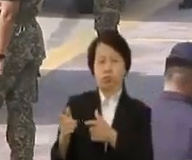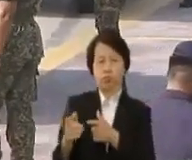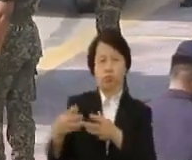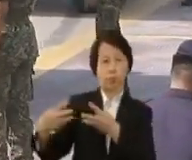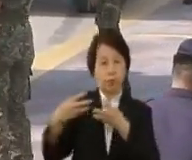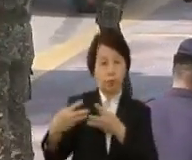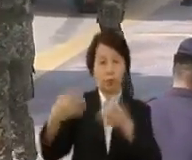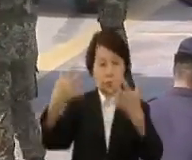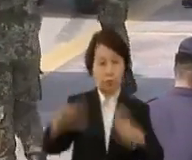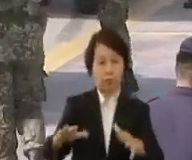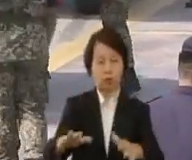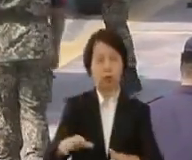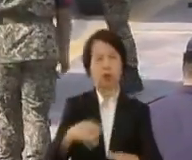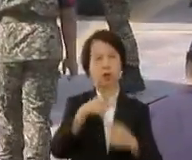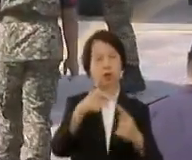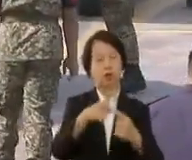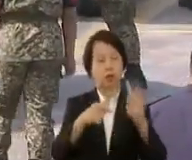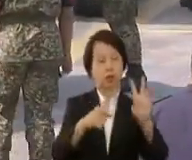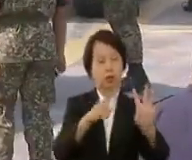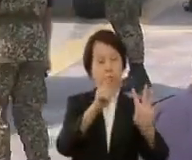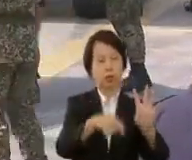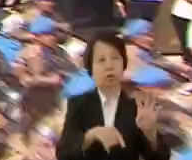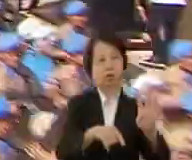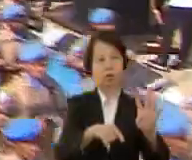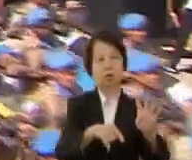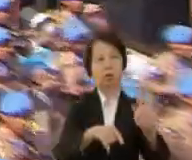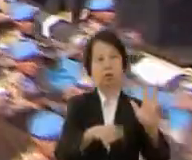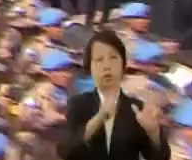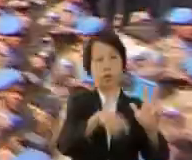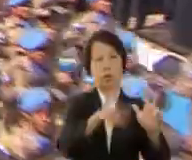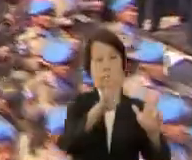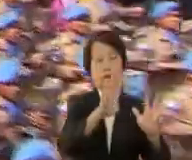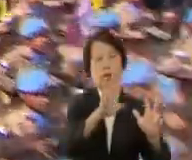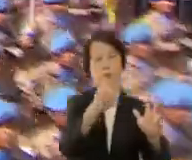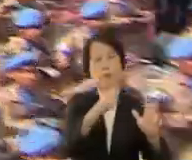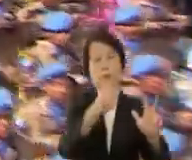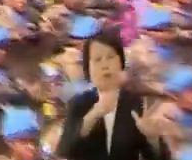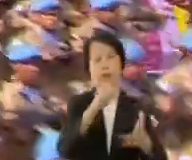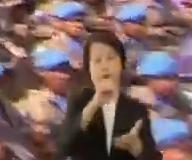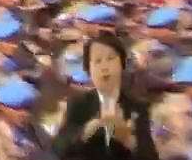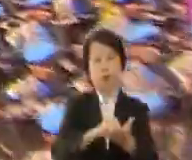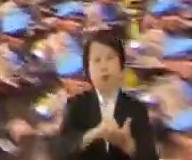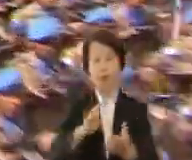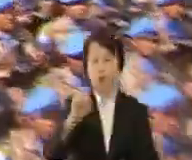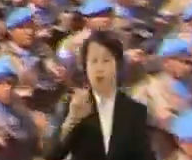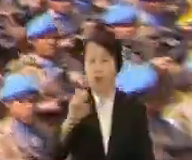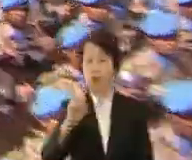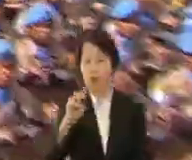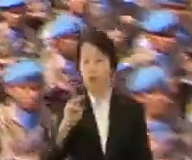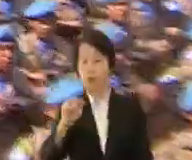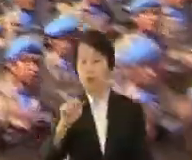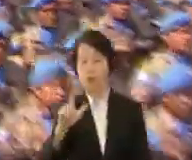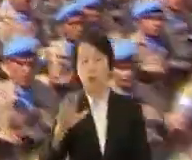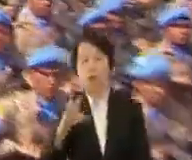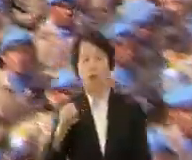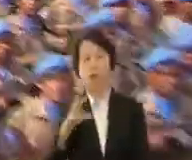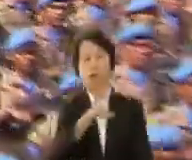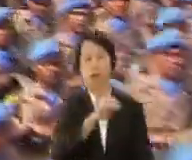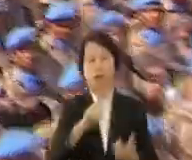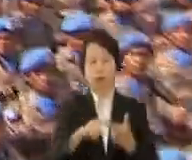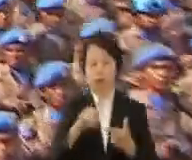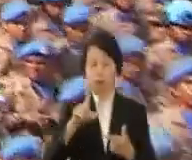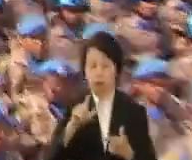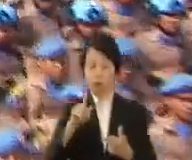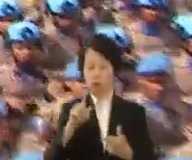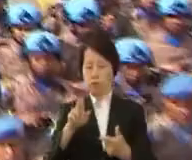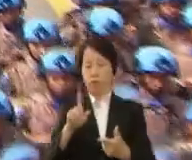Pada 3 dan 4 Oktober 1993 di Mogadishu, Somalia serta misi UNIFIL di Lubnan